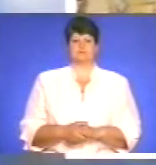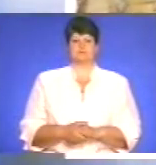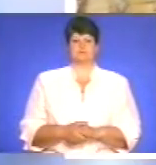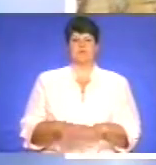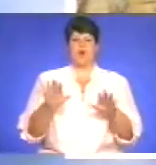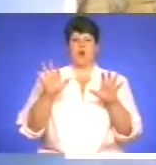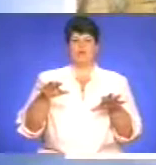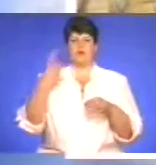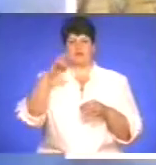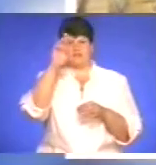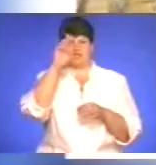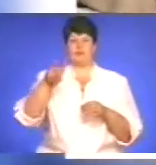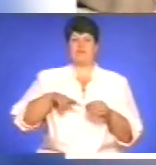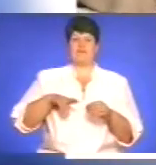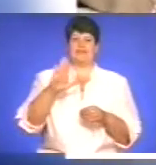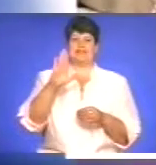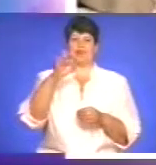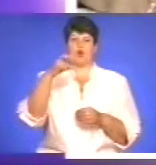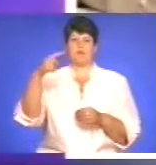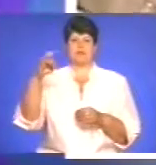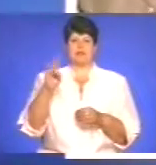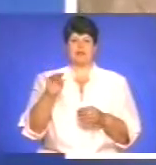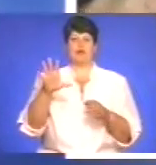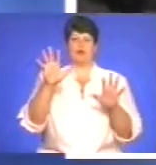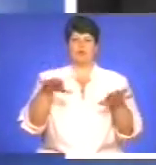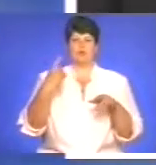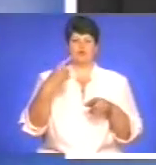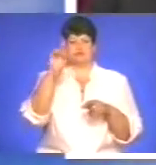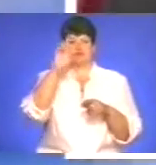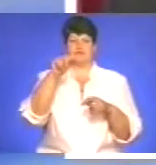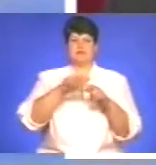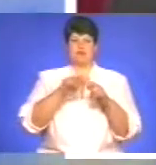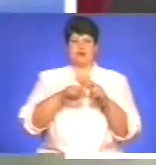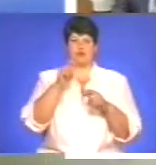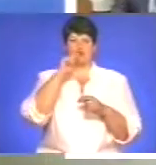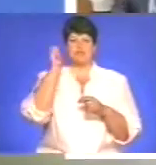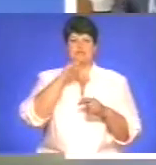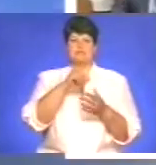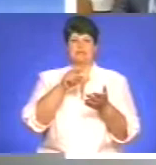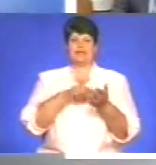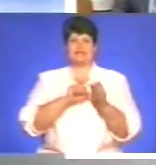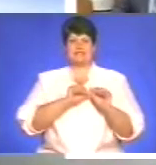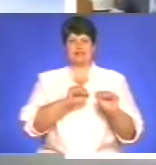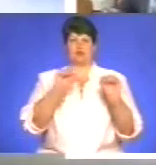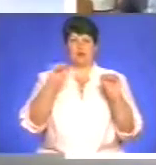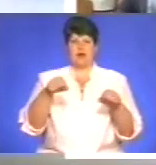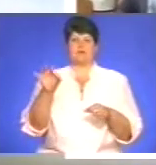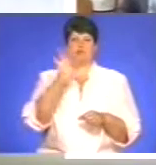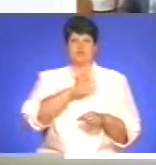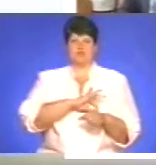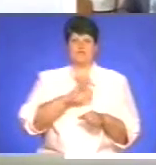Голова обласної державної адміністрації Валентин Хоптян та голова Державної інспекції України з питань захисту прав споживачів Сергій